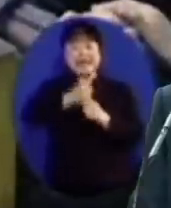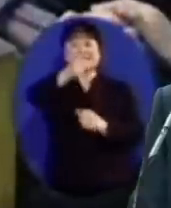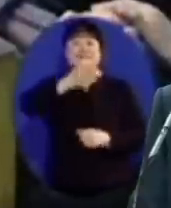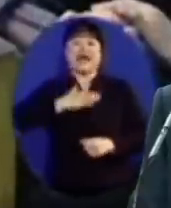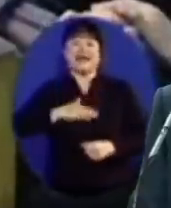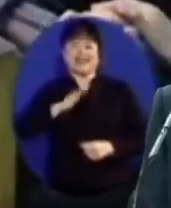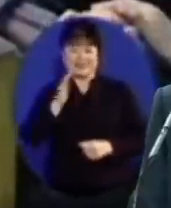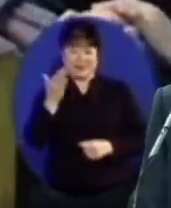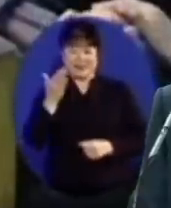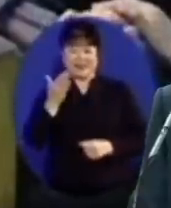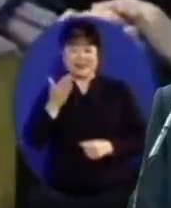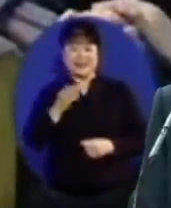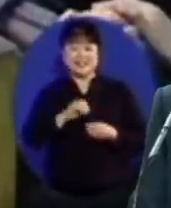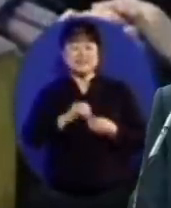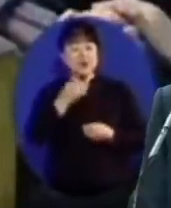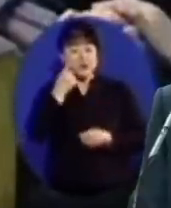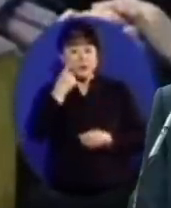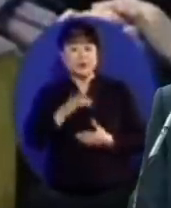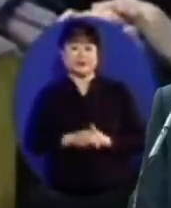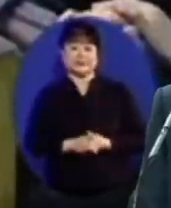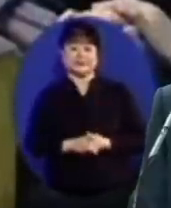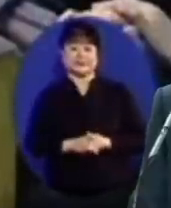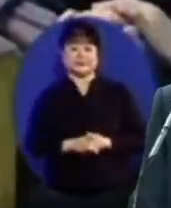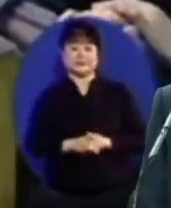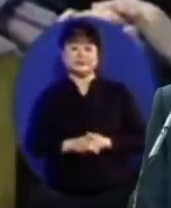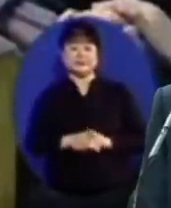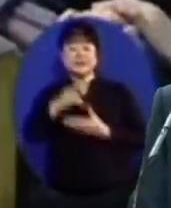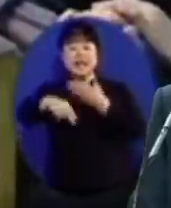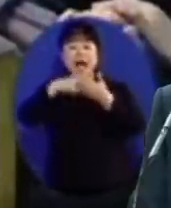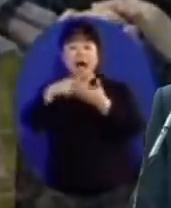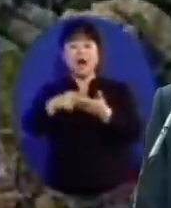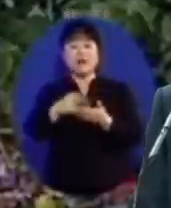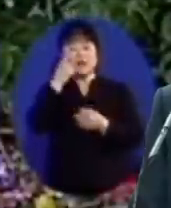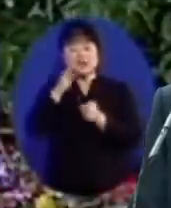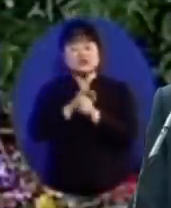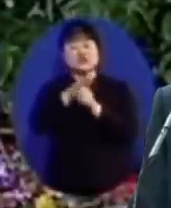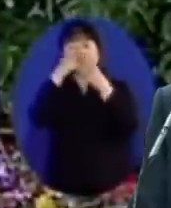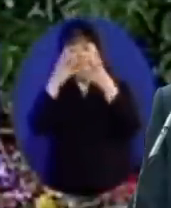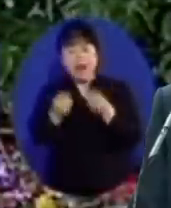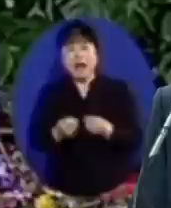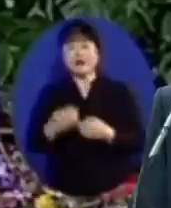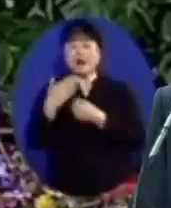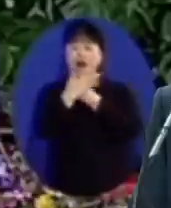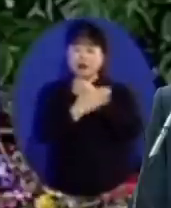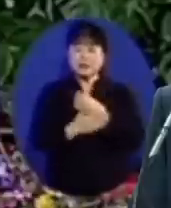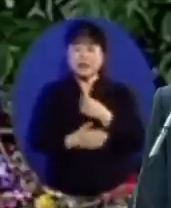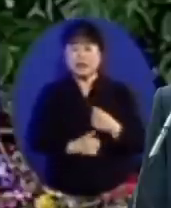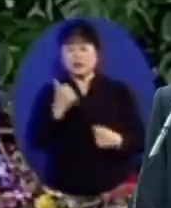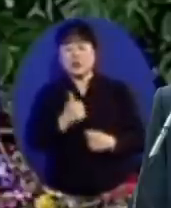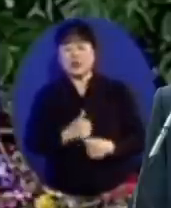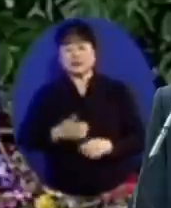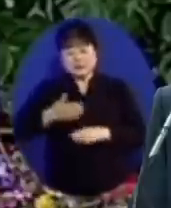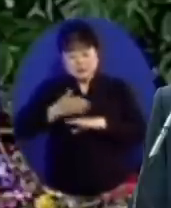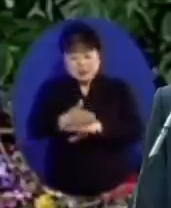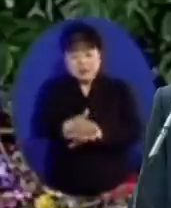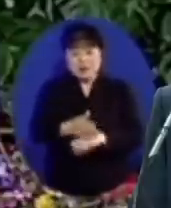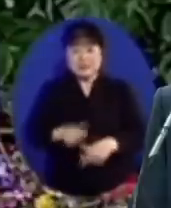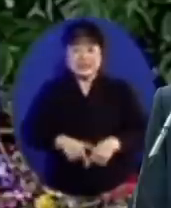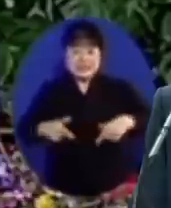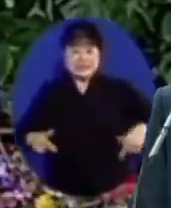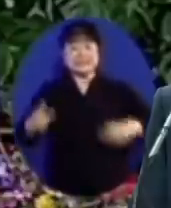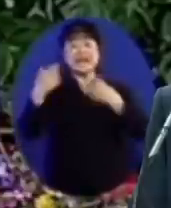되는 것입니다. 시편 103편 8절로 9절에 야훼는 긍휼이 많으시고 은혜로우시며 노하기를 더디하시고